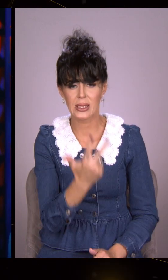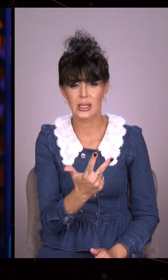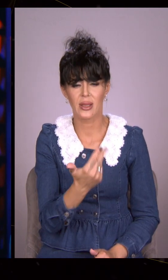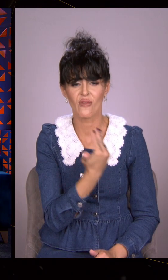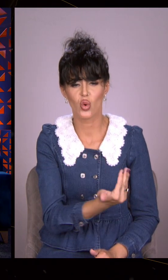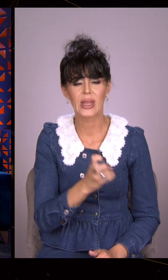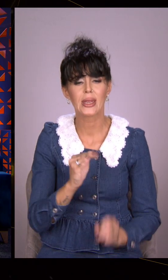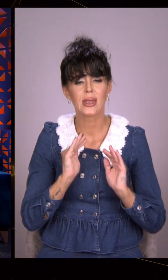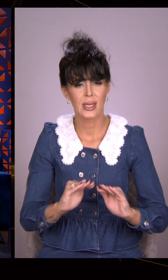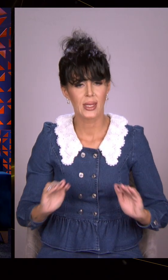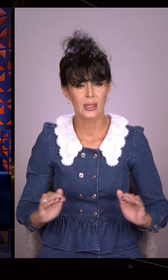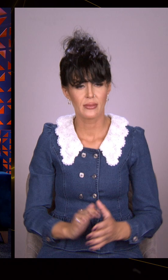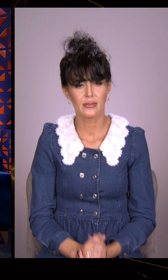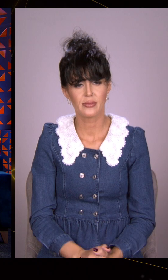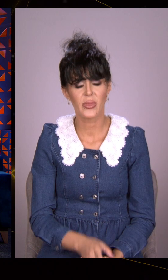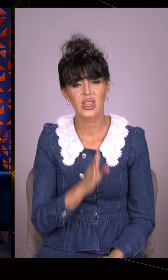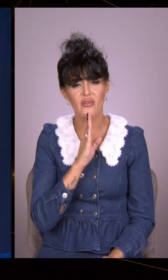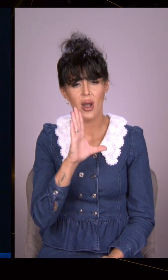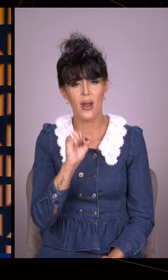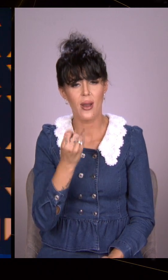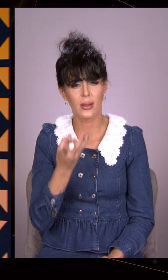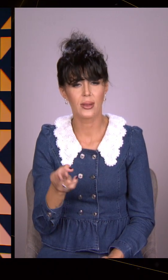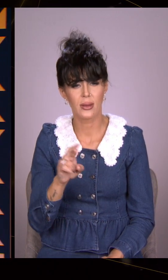дітям. Ганно, виходьте до нас.